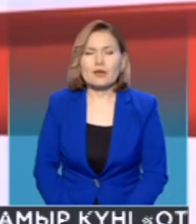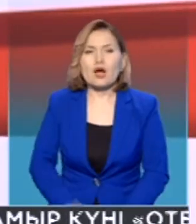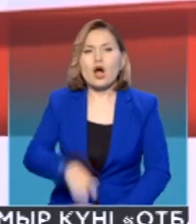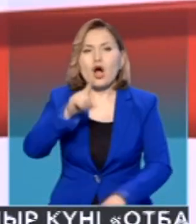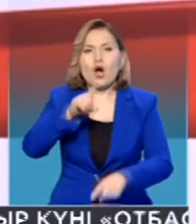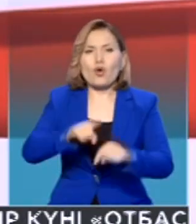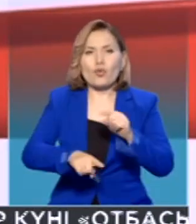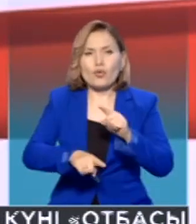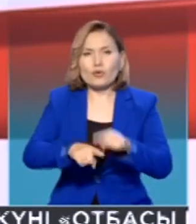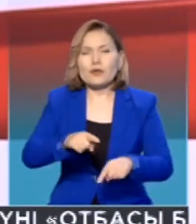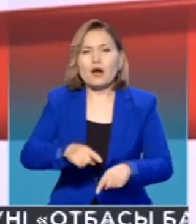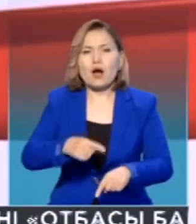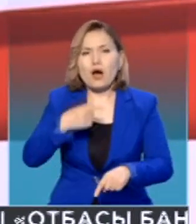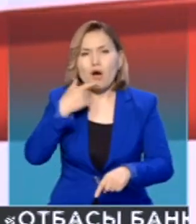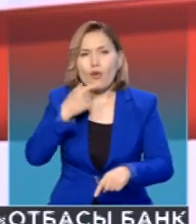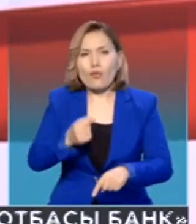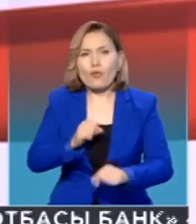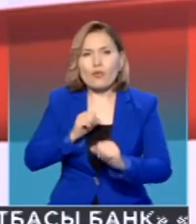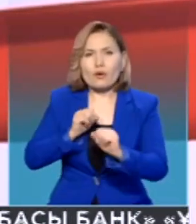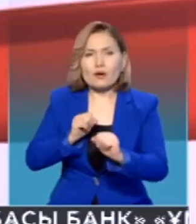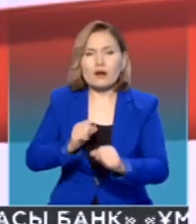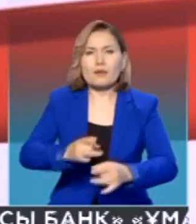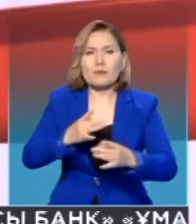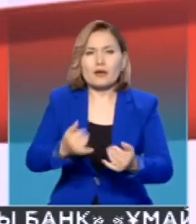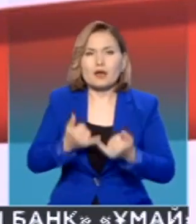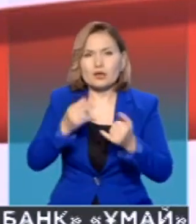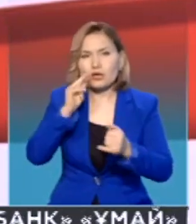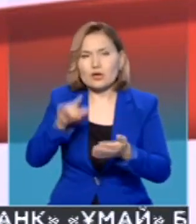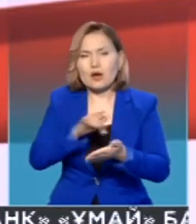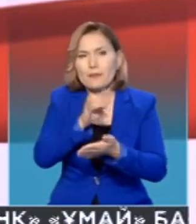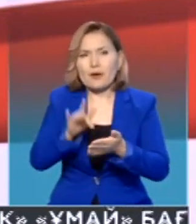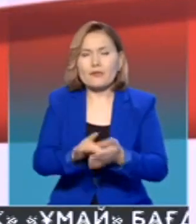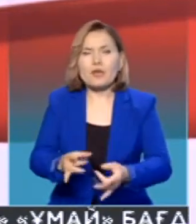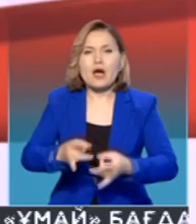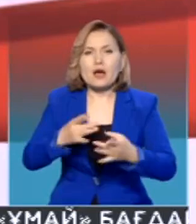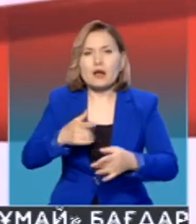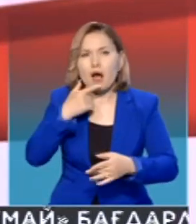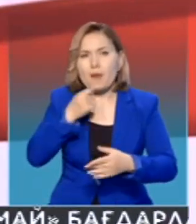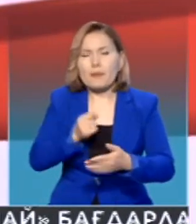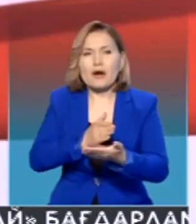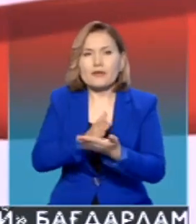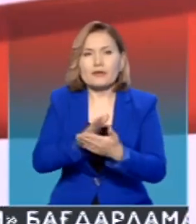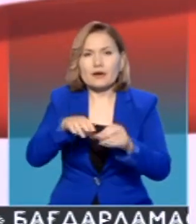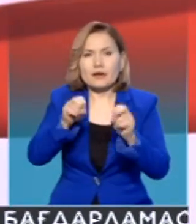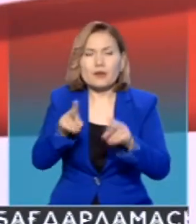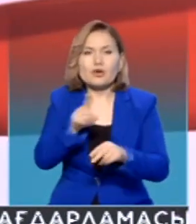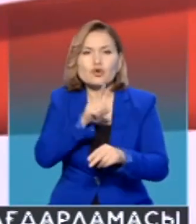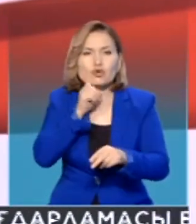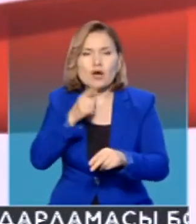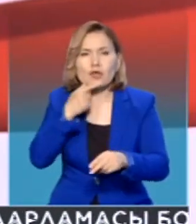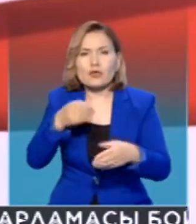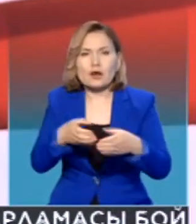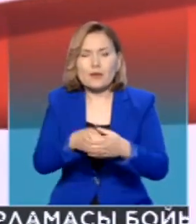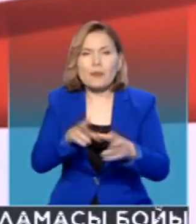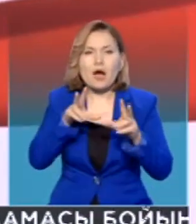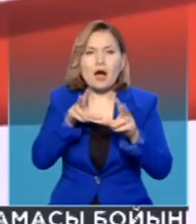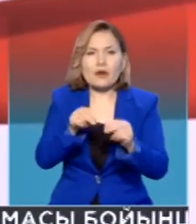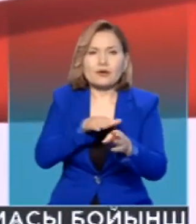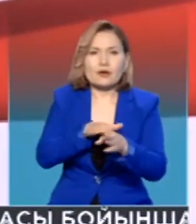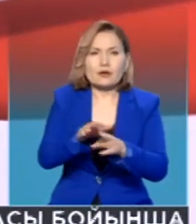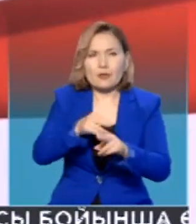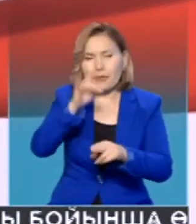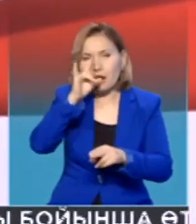Отан қорғаушылардың мерекесіне орай бүгін Шымкентте салтанатты жиын өтіп, онда әскери қызметкер сапына қосылған жас сарбаздар ант қабылдады.